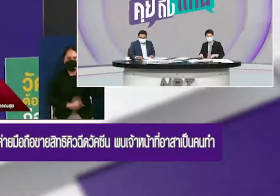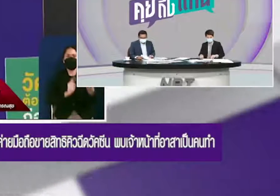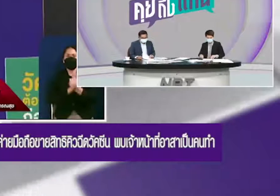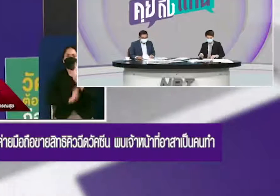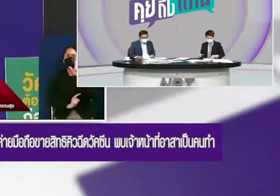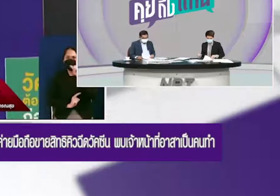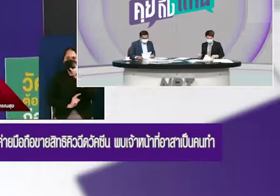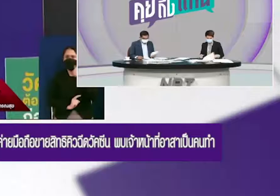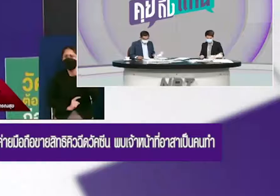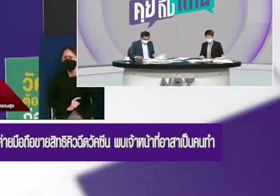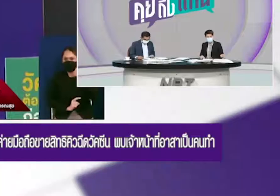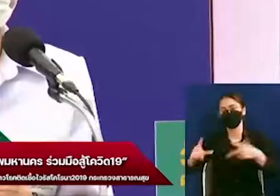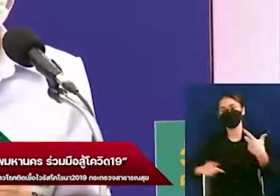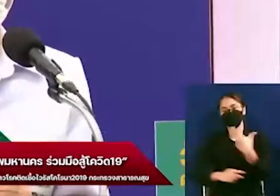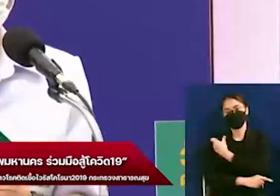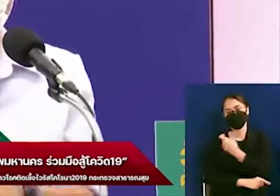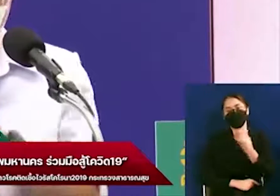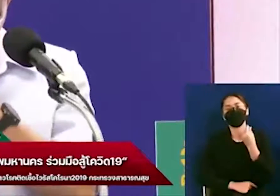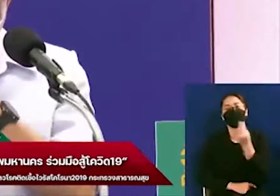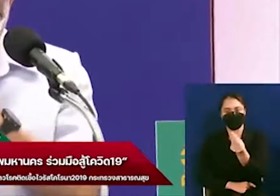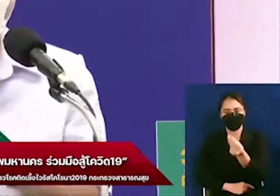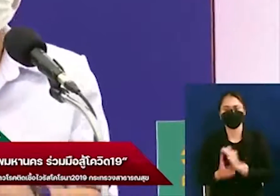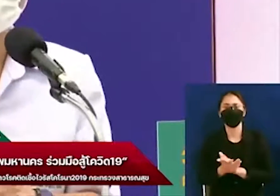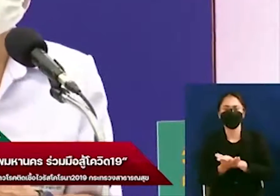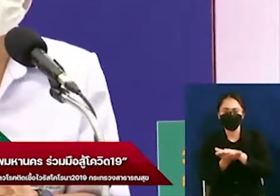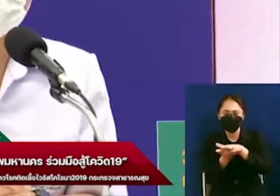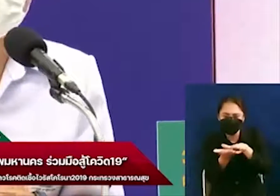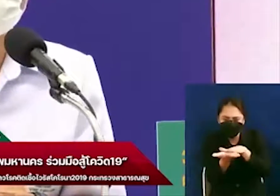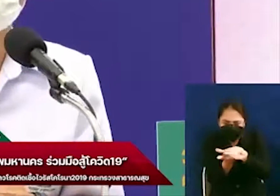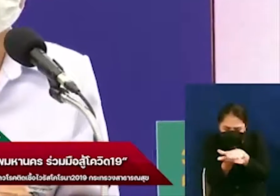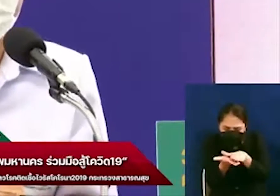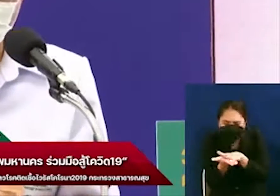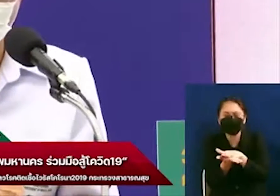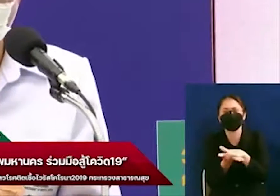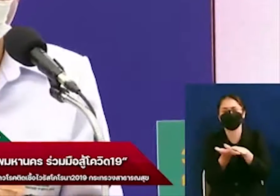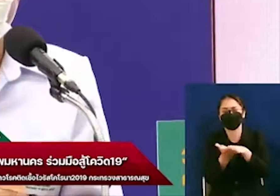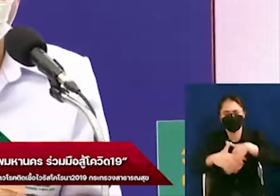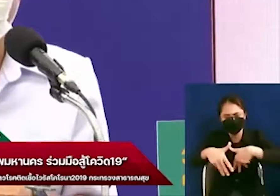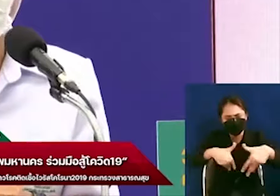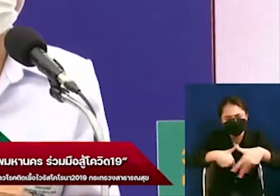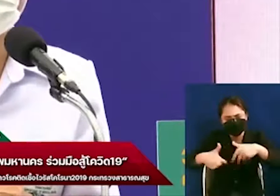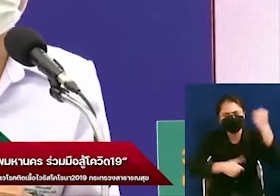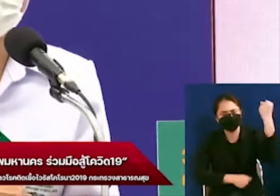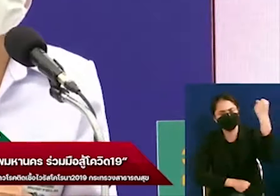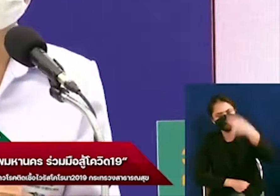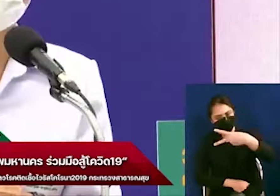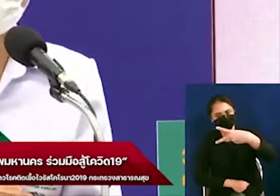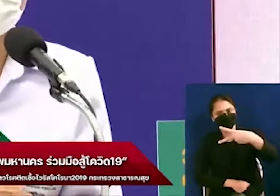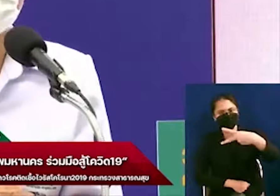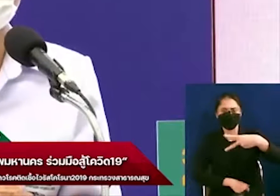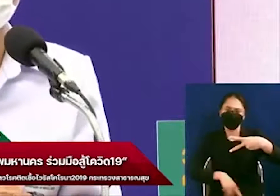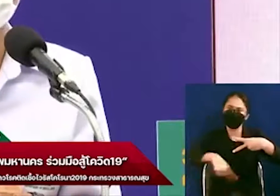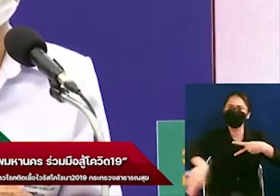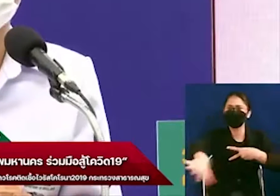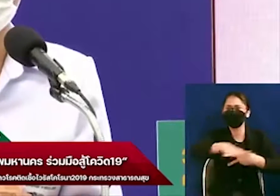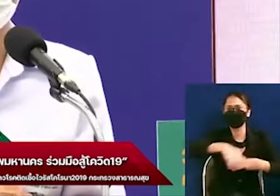อกันค่ะ ผมต้องกราบขออภัยพี่น้องประชาชน2เรื่องนะครับที่หลายท่านอาจจะไม่สบายใจ